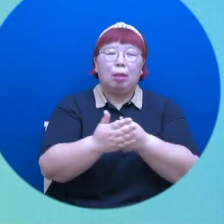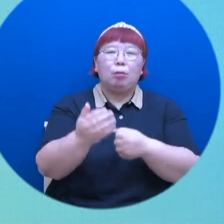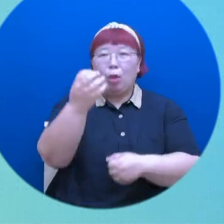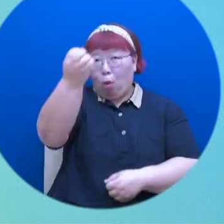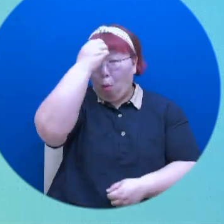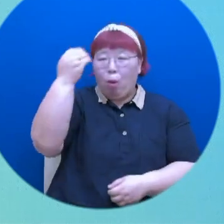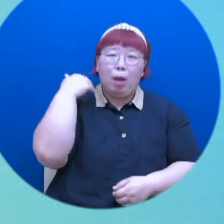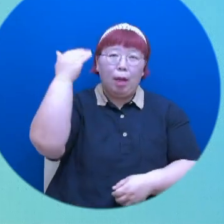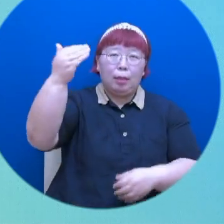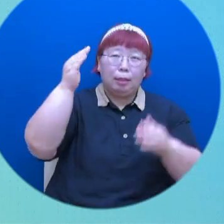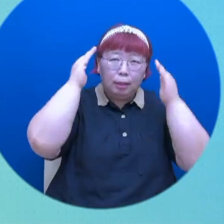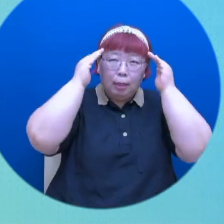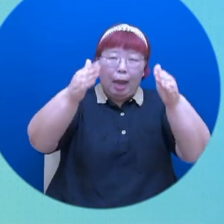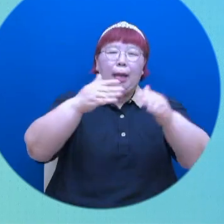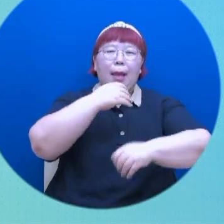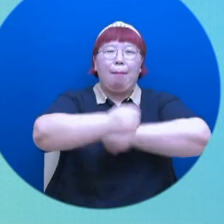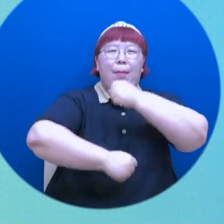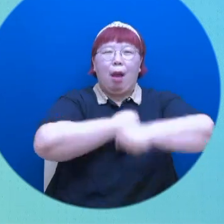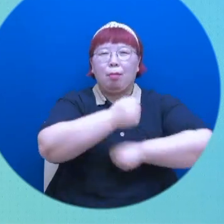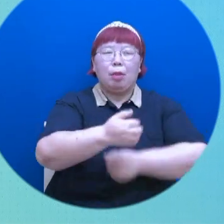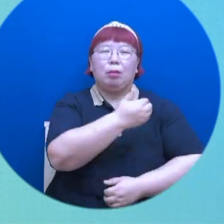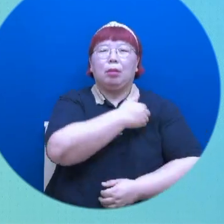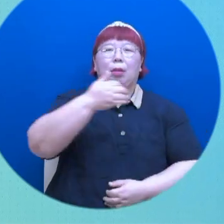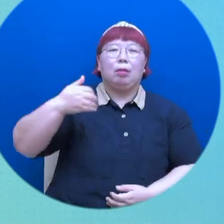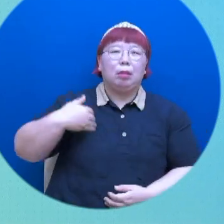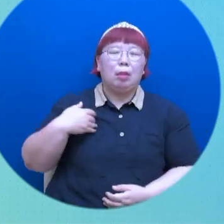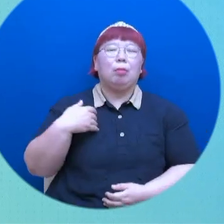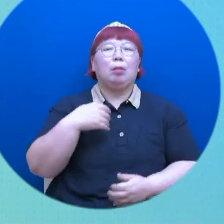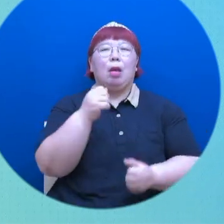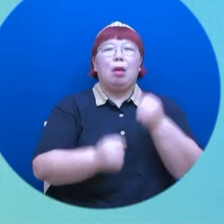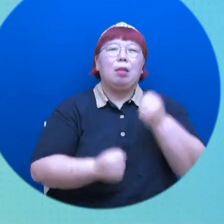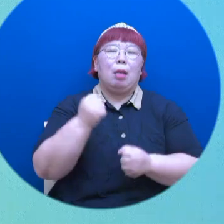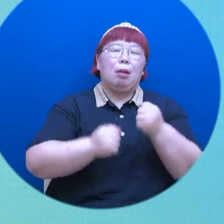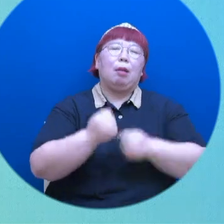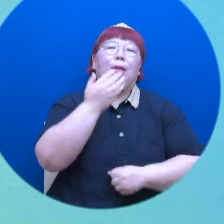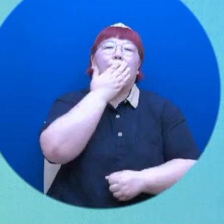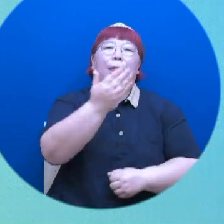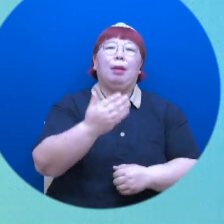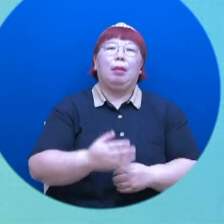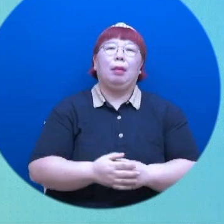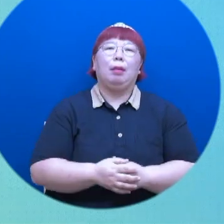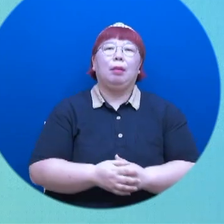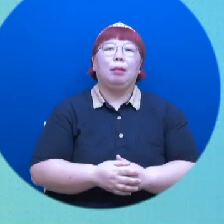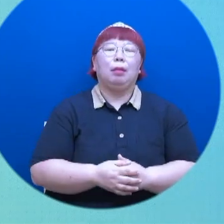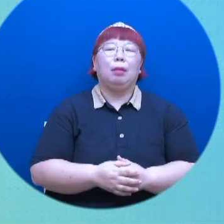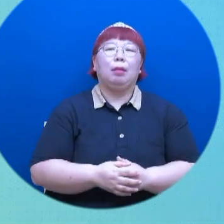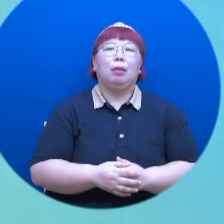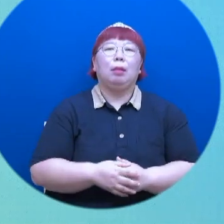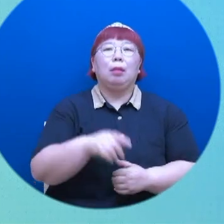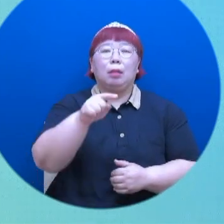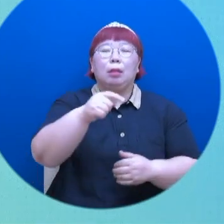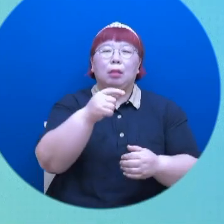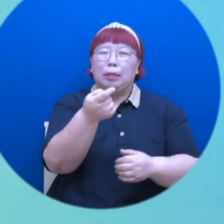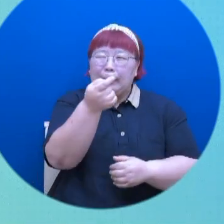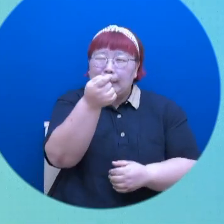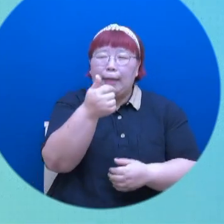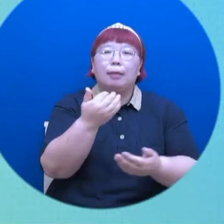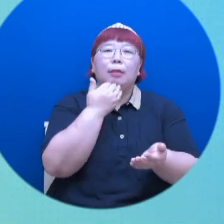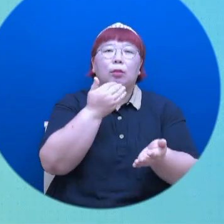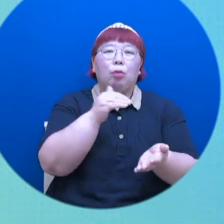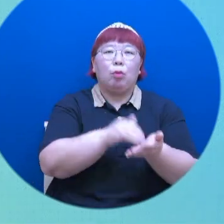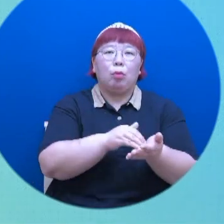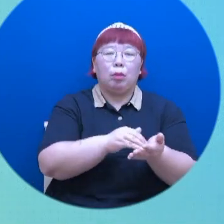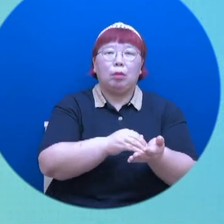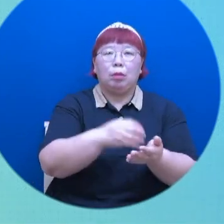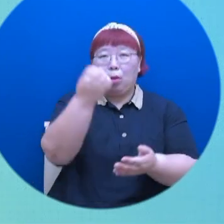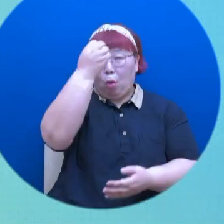향해 마음껏 자신 있게 달려갔다는 사실입니다. 그리고 그 조약돌은 골리앗의